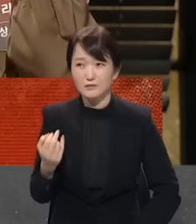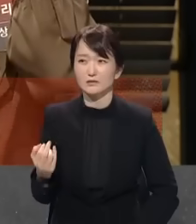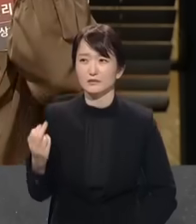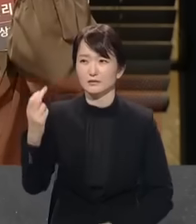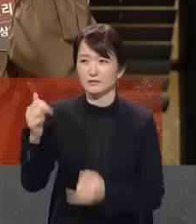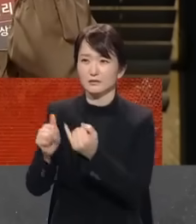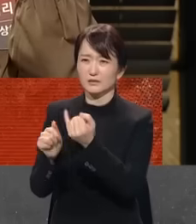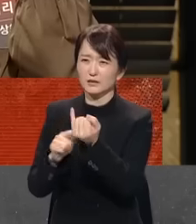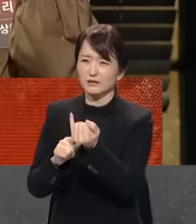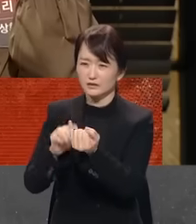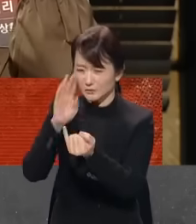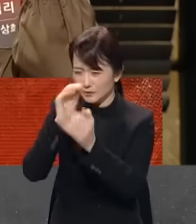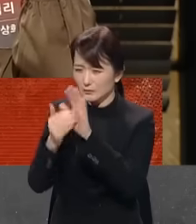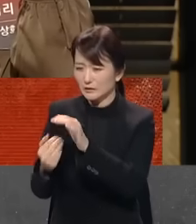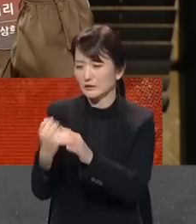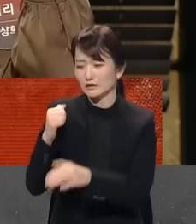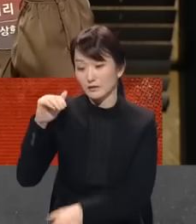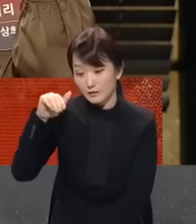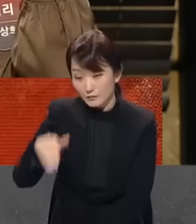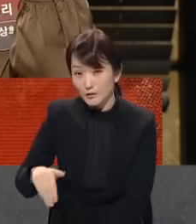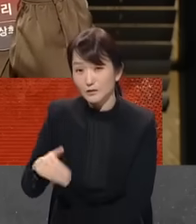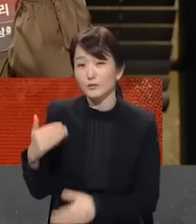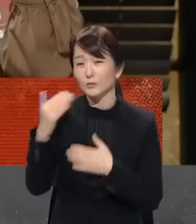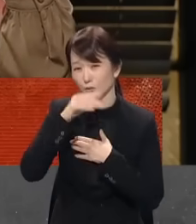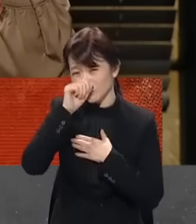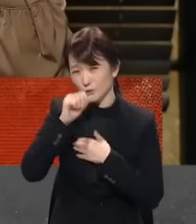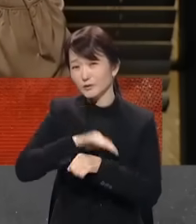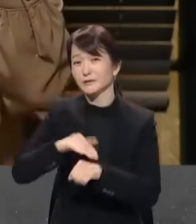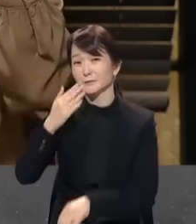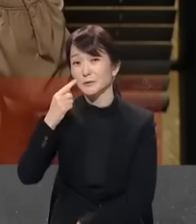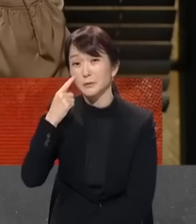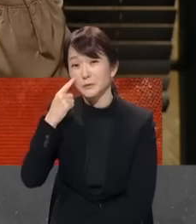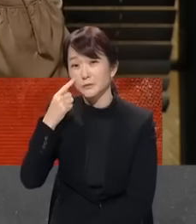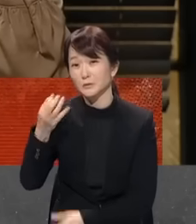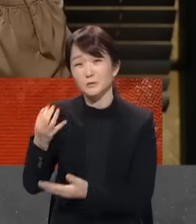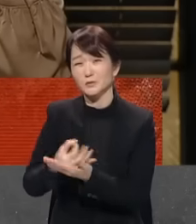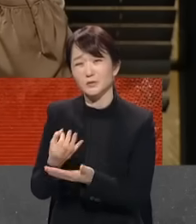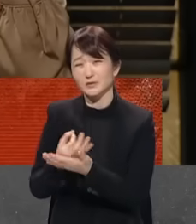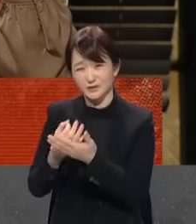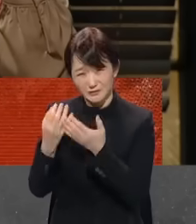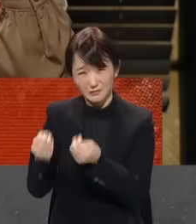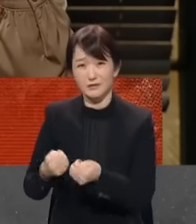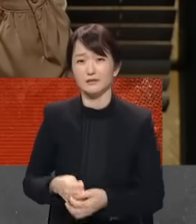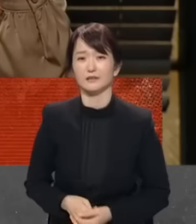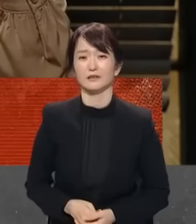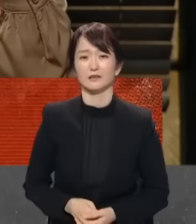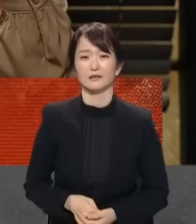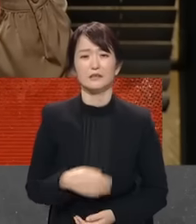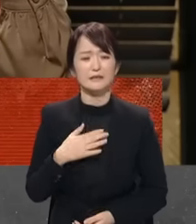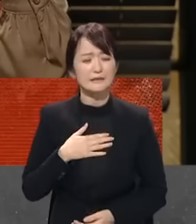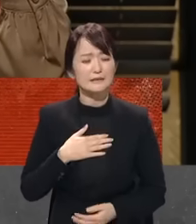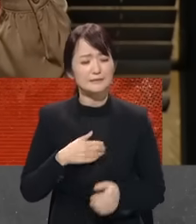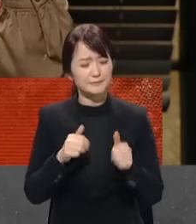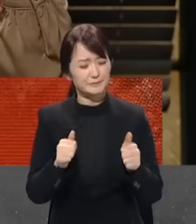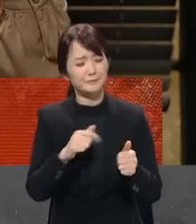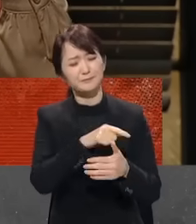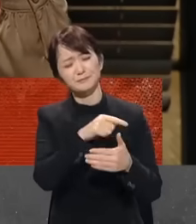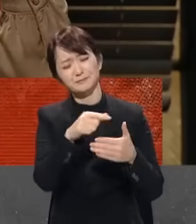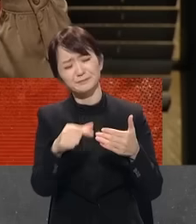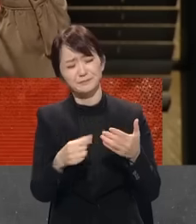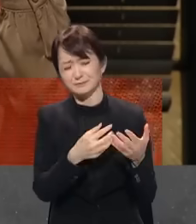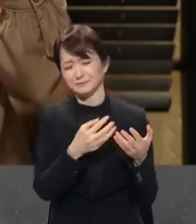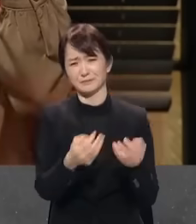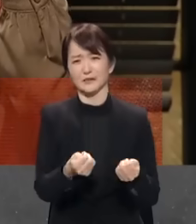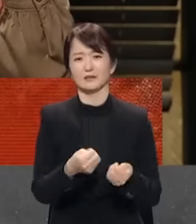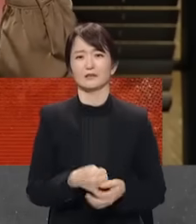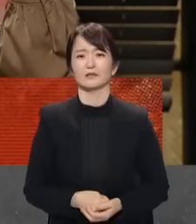너무 떨어져 있으신가 봐요. 몸에 좋은 거 좀 챙겨 드세요. 돈도 많이 버시면서. 내가 재판 일정이 너무